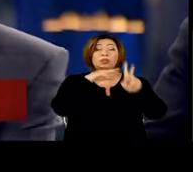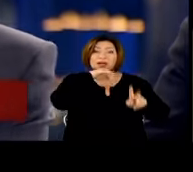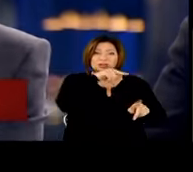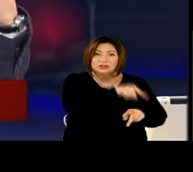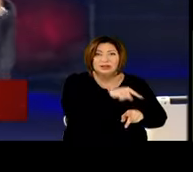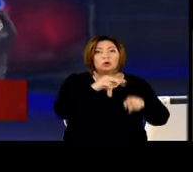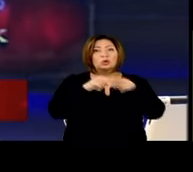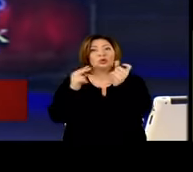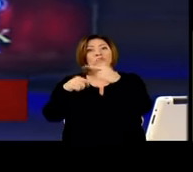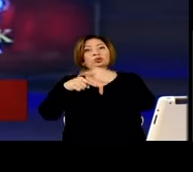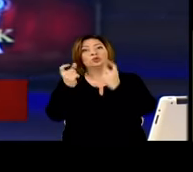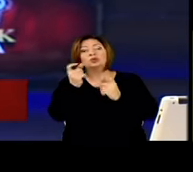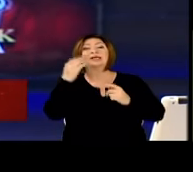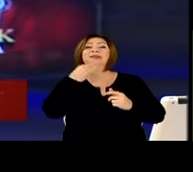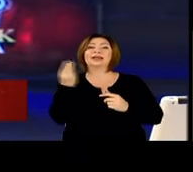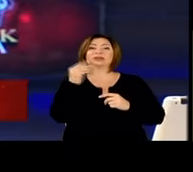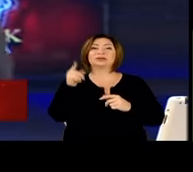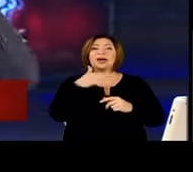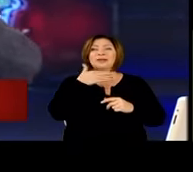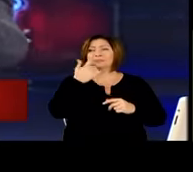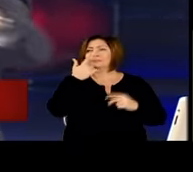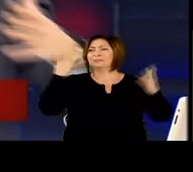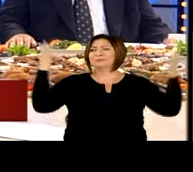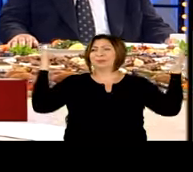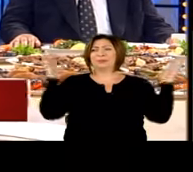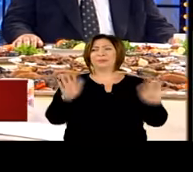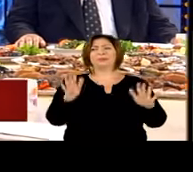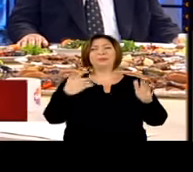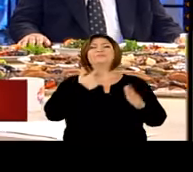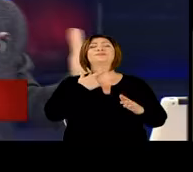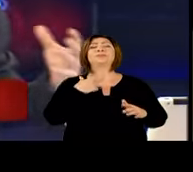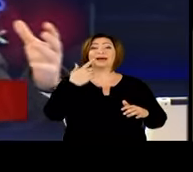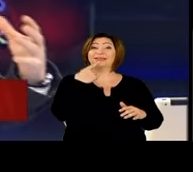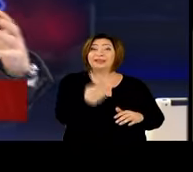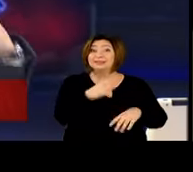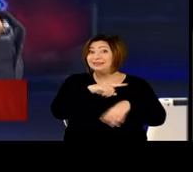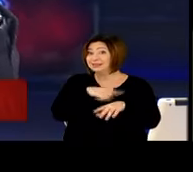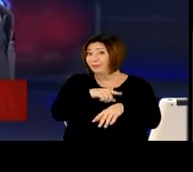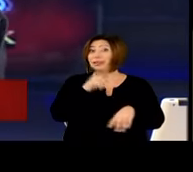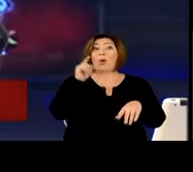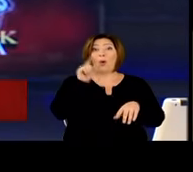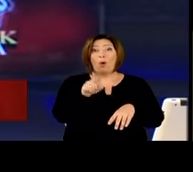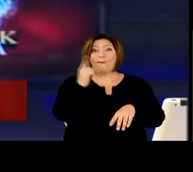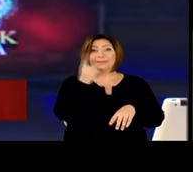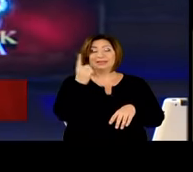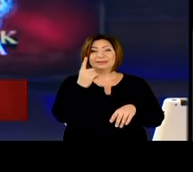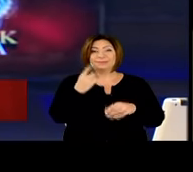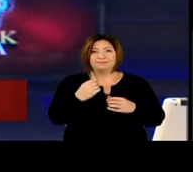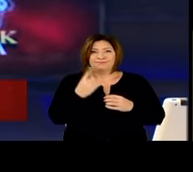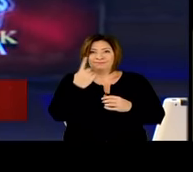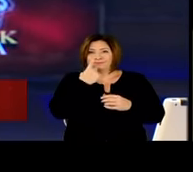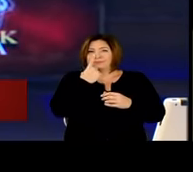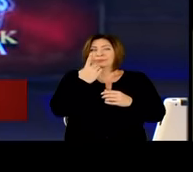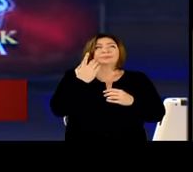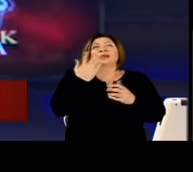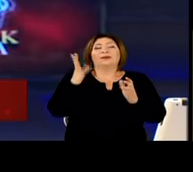Peki et kokusu dediğimiz şey, oh be ne koktu be, aman canım istedi filan dediğimiz zaman, o bir nefasetli koku var, bir